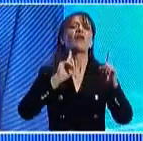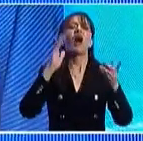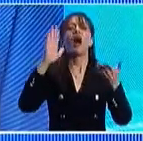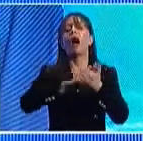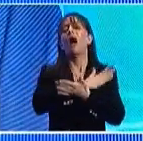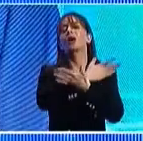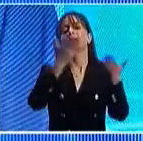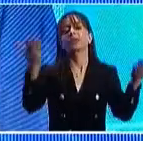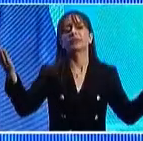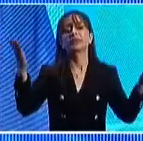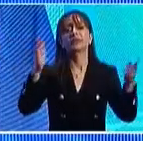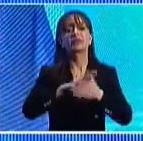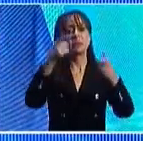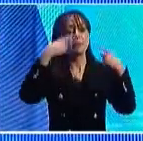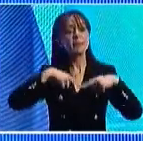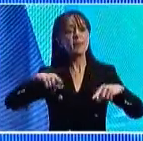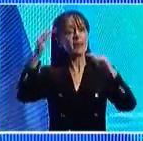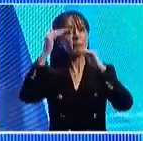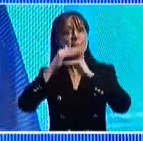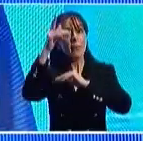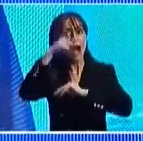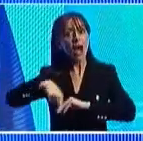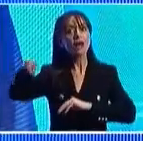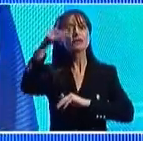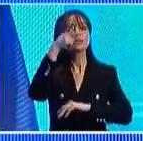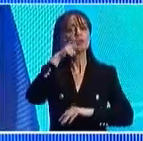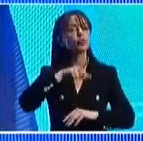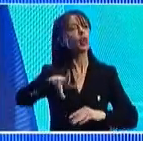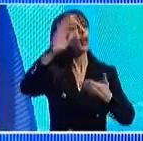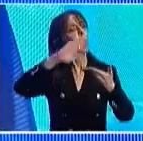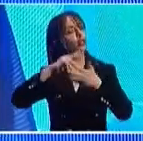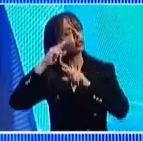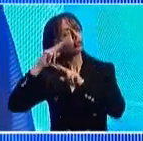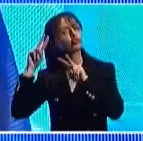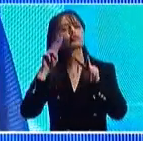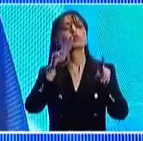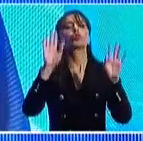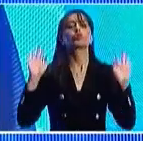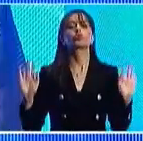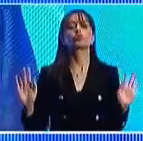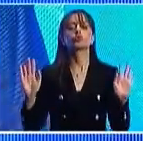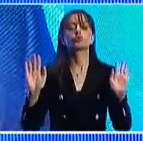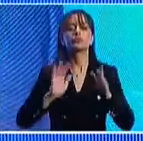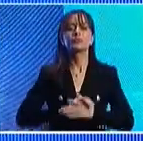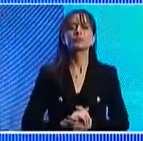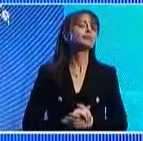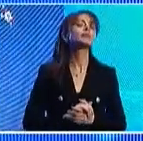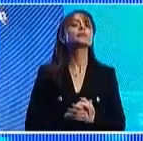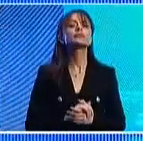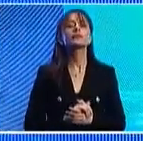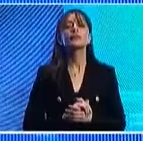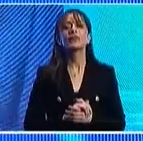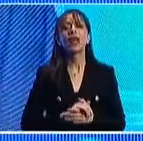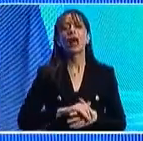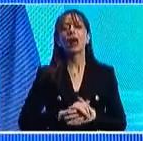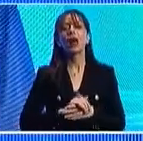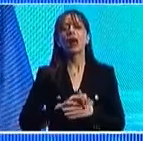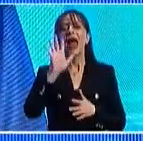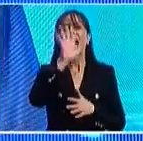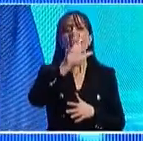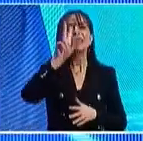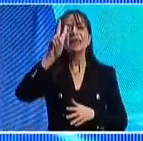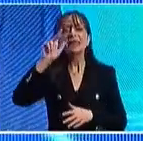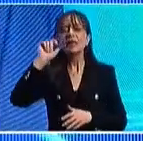Bizim halkımızı yol arkadaşı olarak görüyoruz. Ve 52 gündür sahada birlikteyiz.